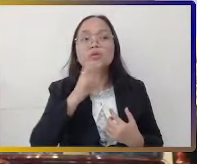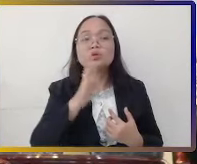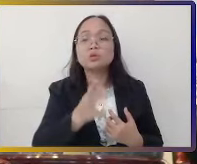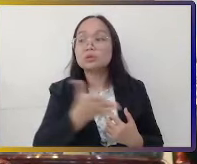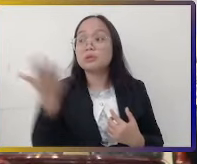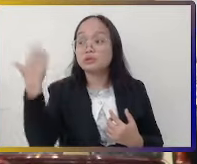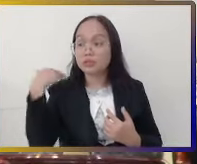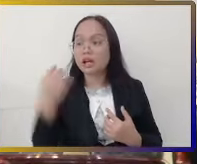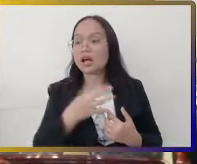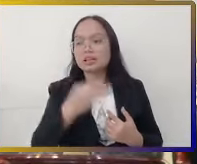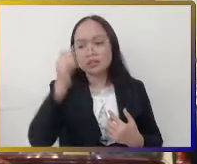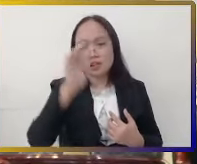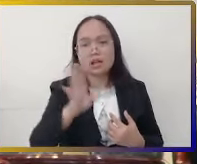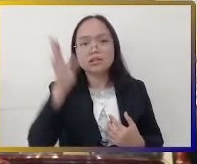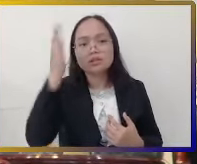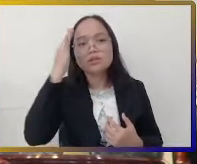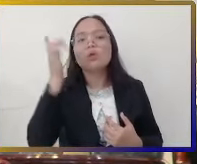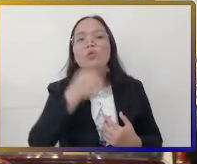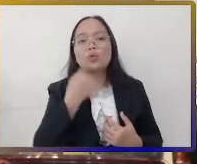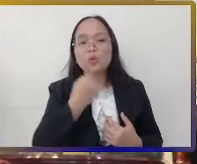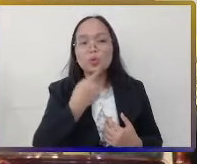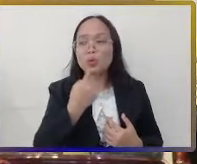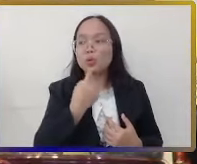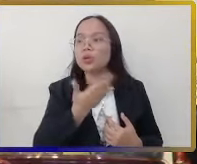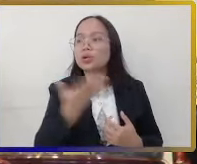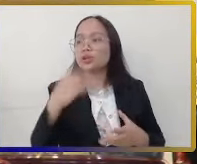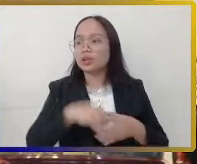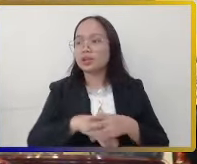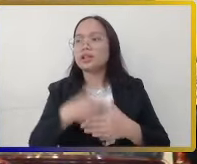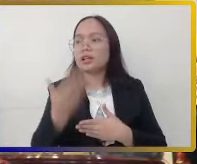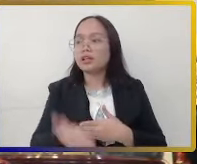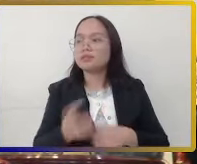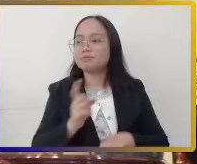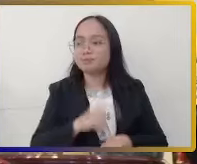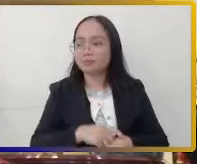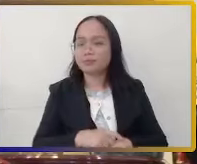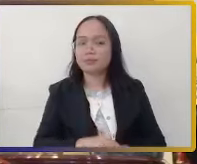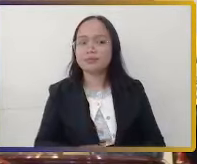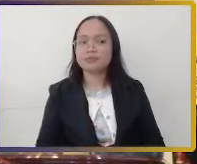ka ngayon, at alam ng Panginoon kung sino ka sa darating na panahon.